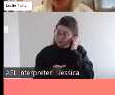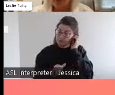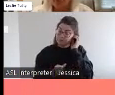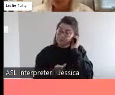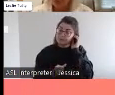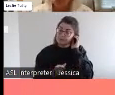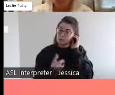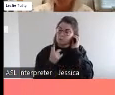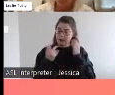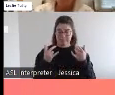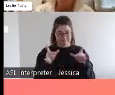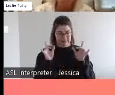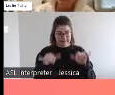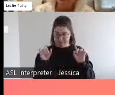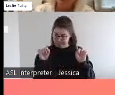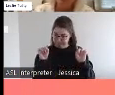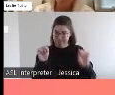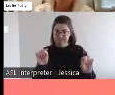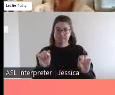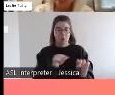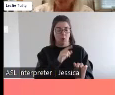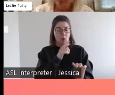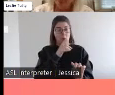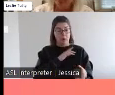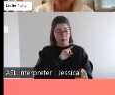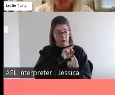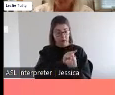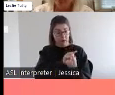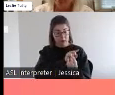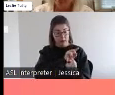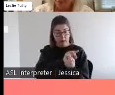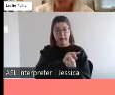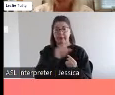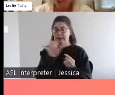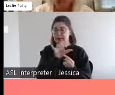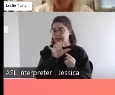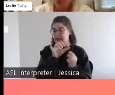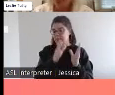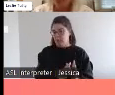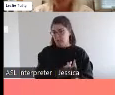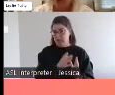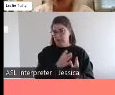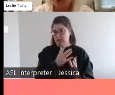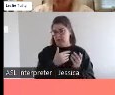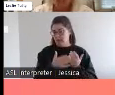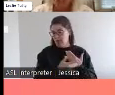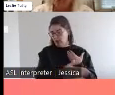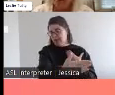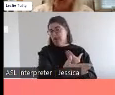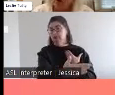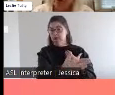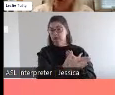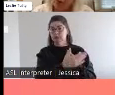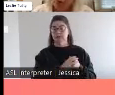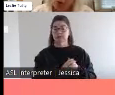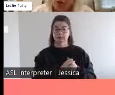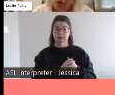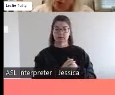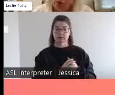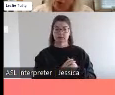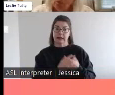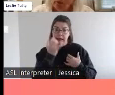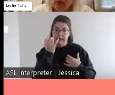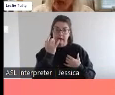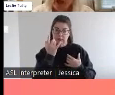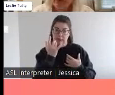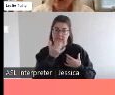la même assistante de recherche. Donc, la même adjointe de recherche parlait aux mêmes